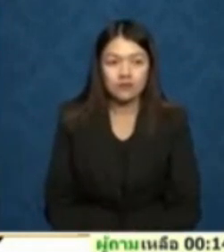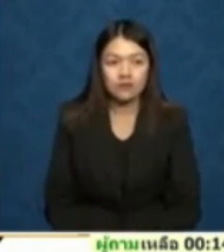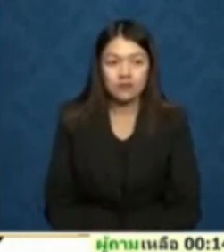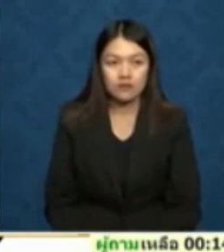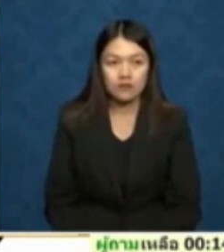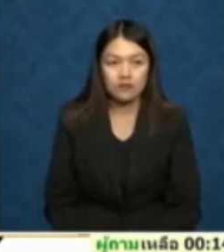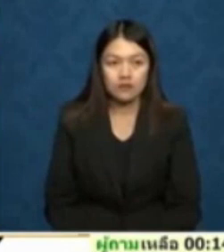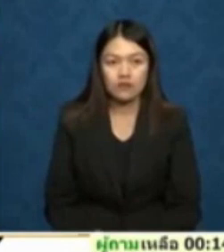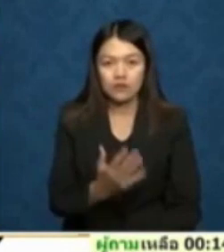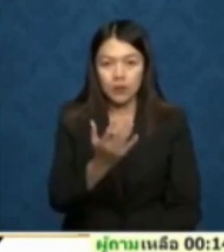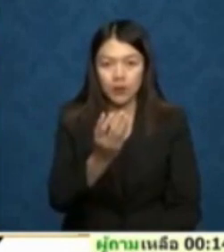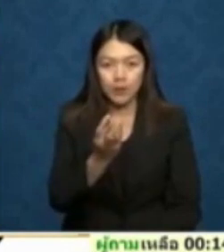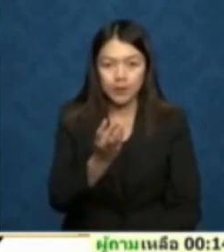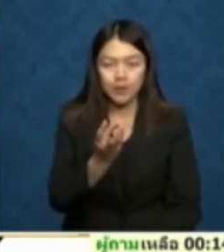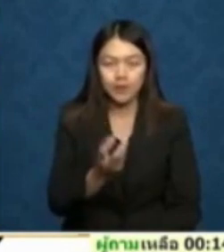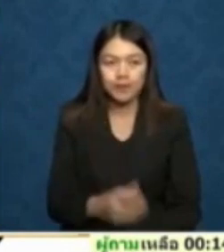เดี๋ยวสักครู่นะครับ